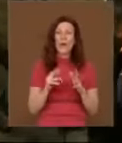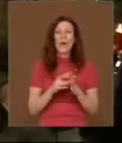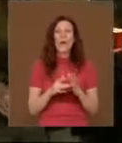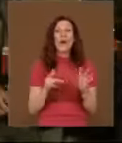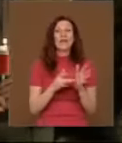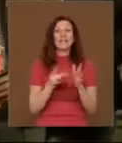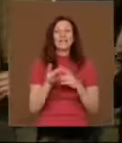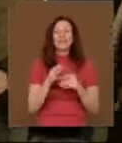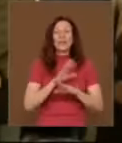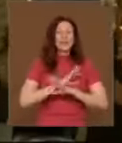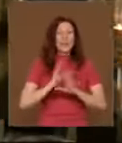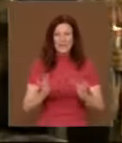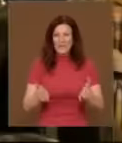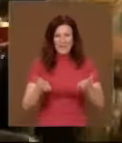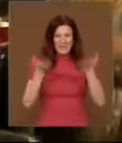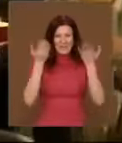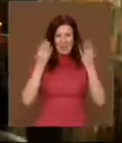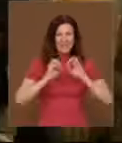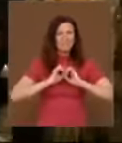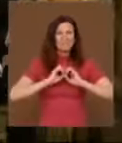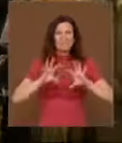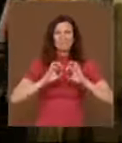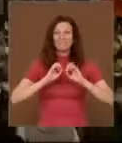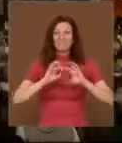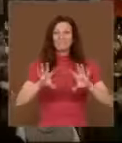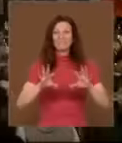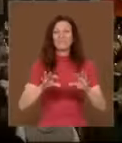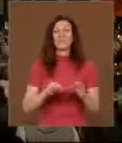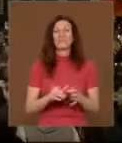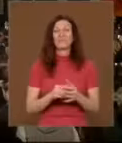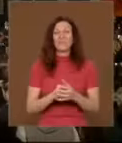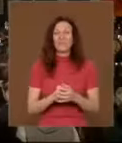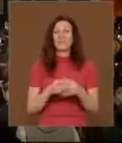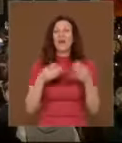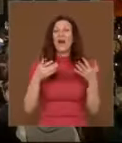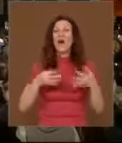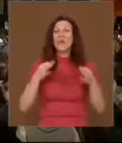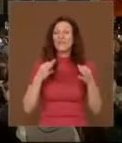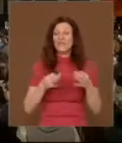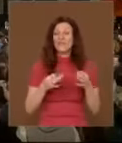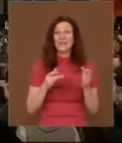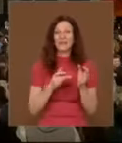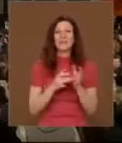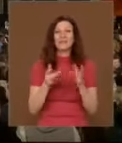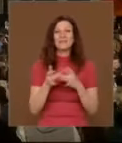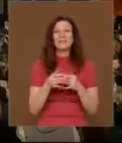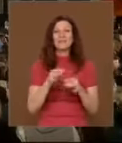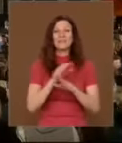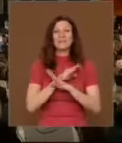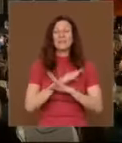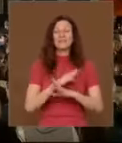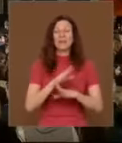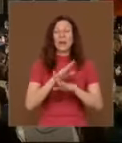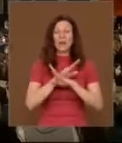на празничното възвестяване на Христовото възкресение. Христос възкръсна от мъртвите и